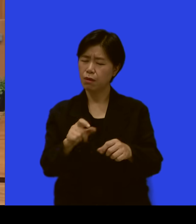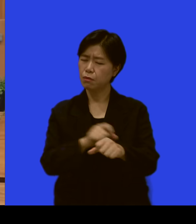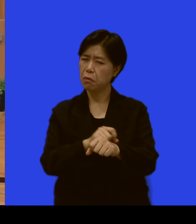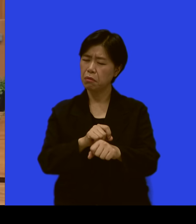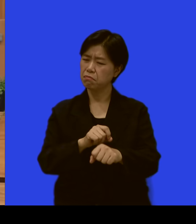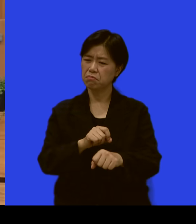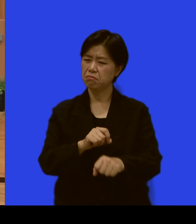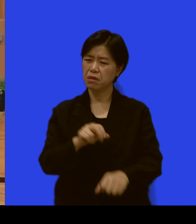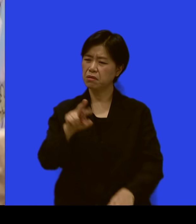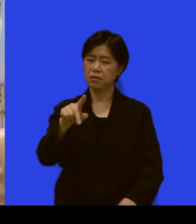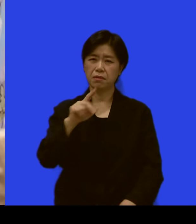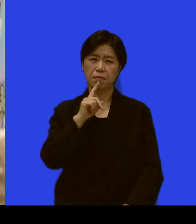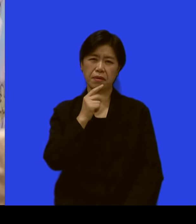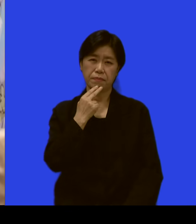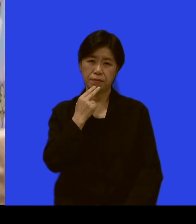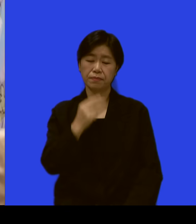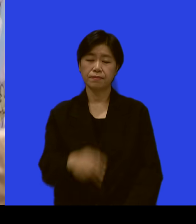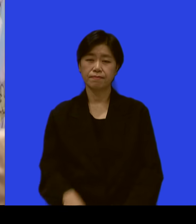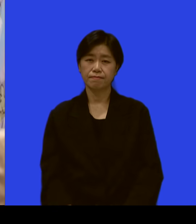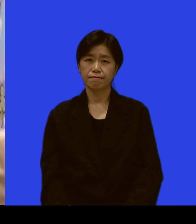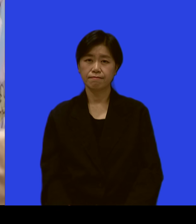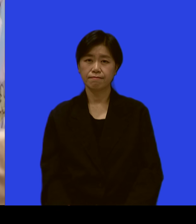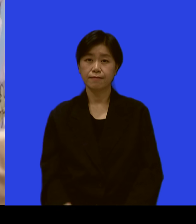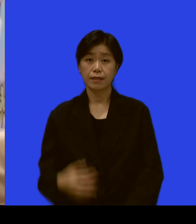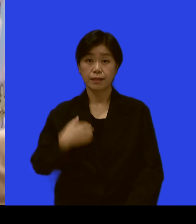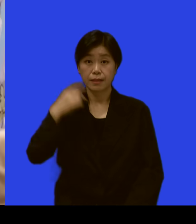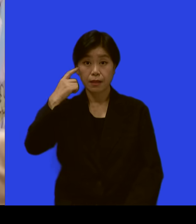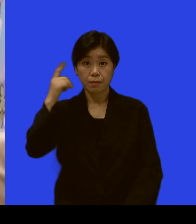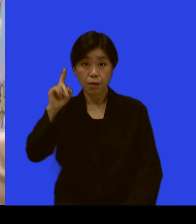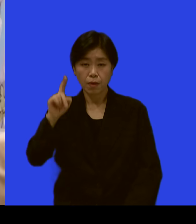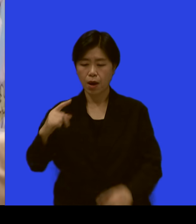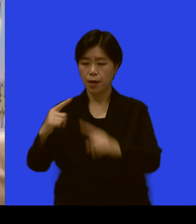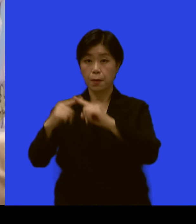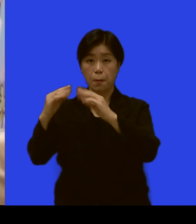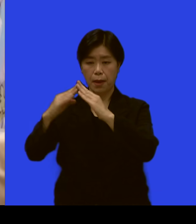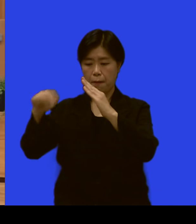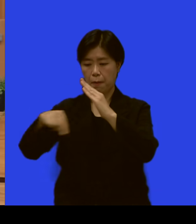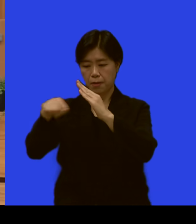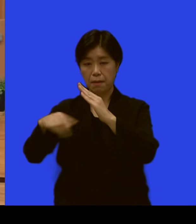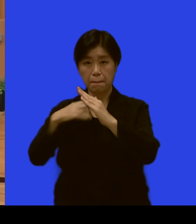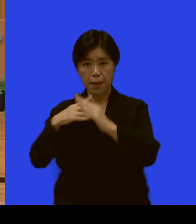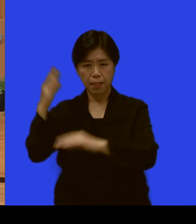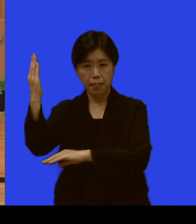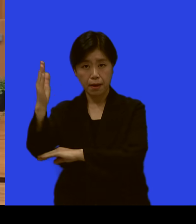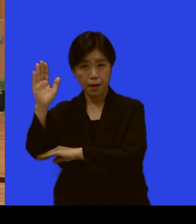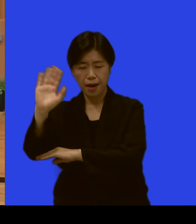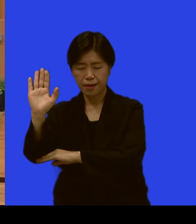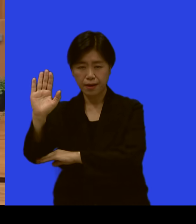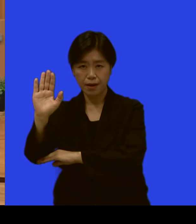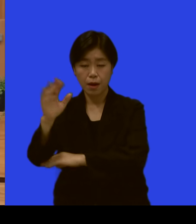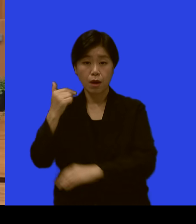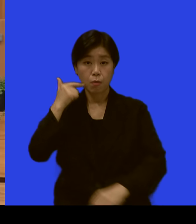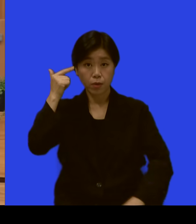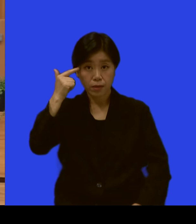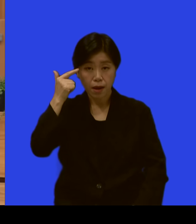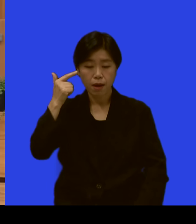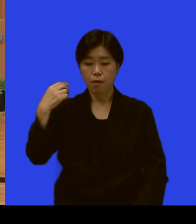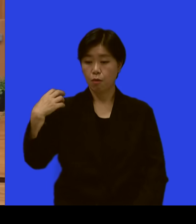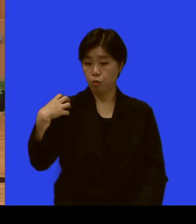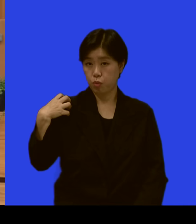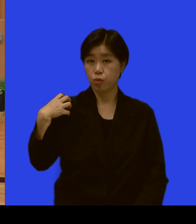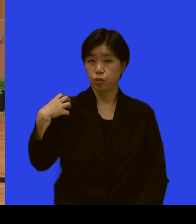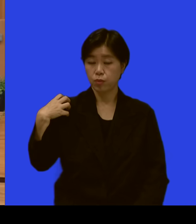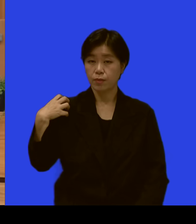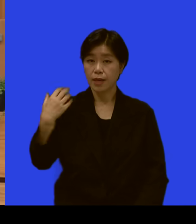다 흩어져야 한다는 생각이 들어요. 이제는 교회라는 것이 건물의 교회가 아니라 사과 박스를 세워놓고 그 사과 박스